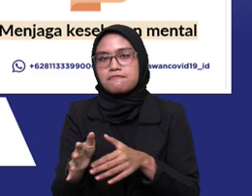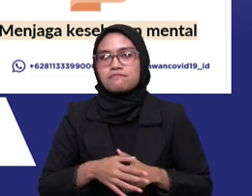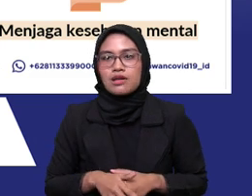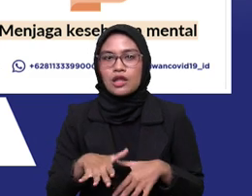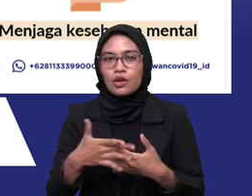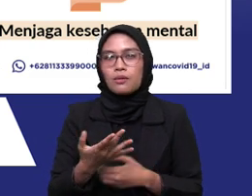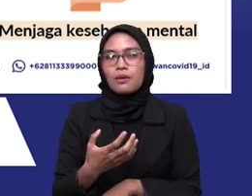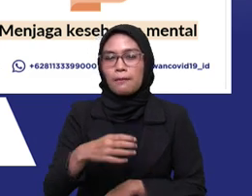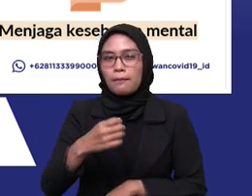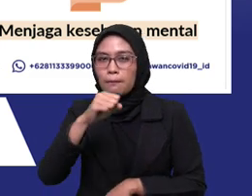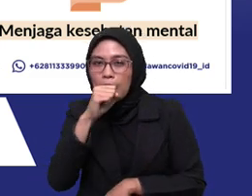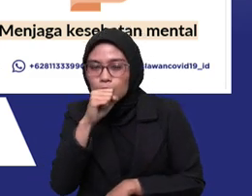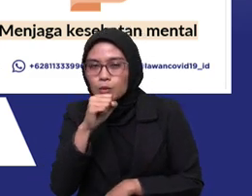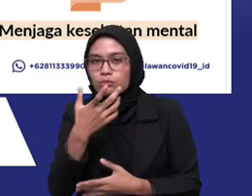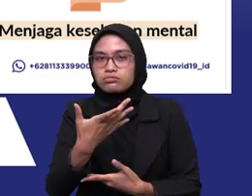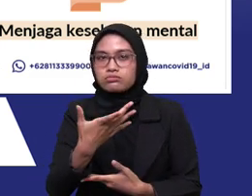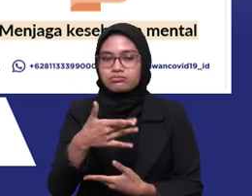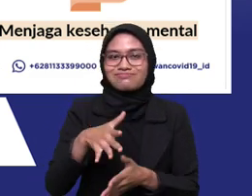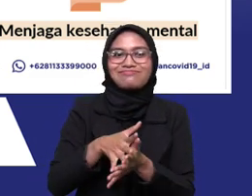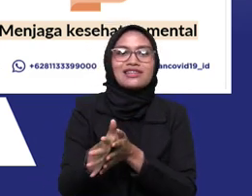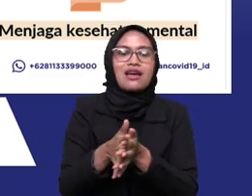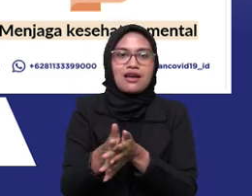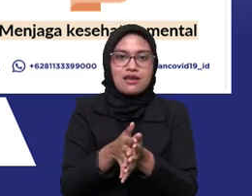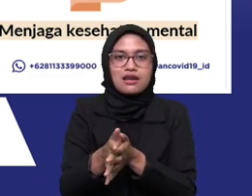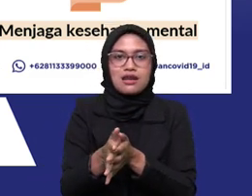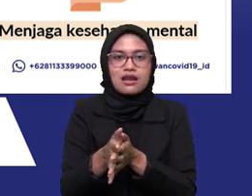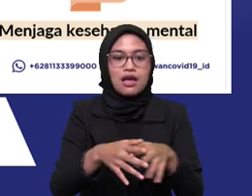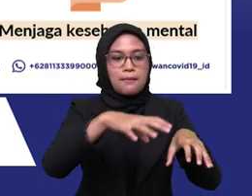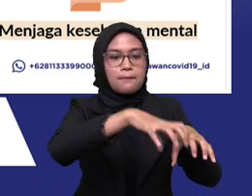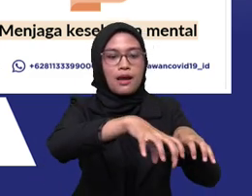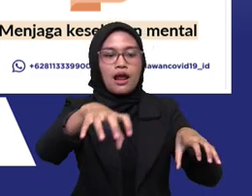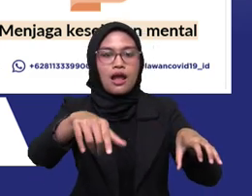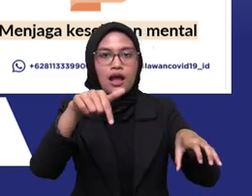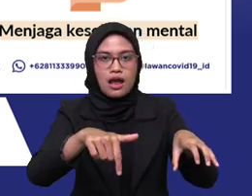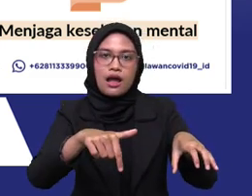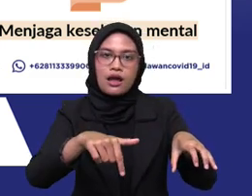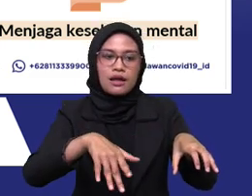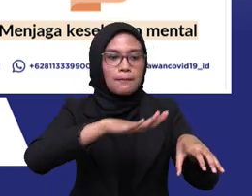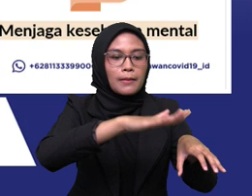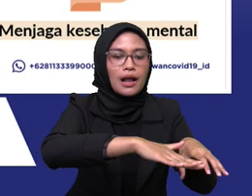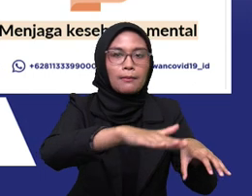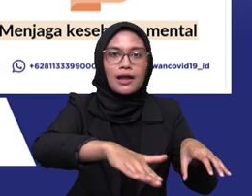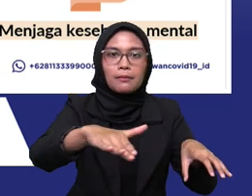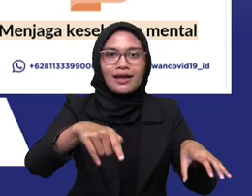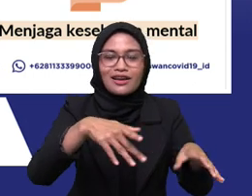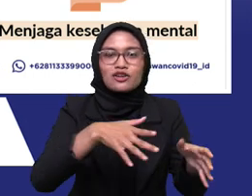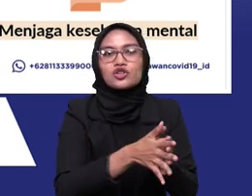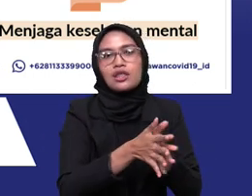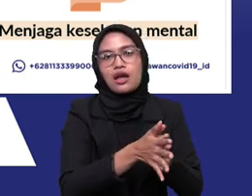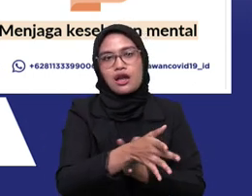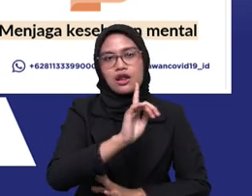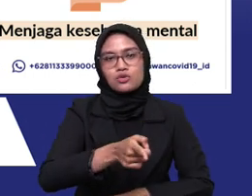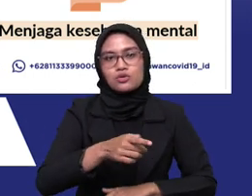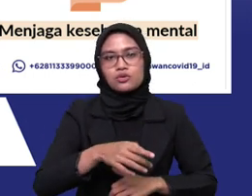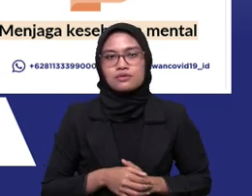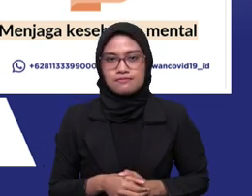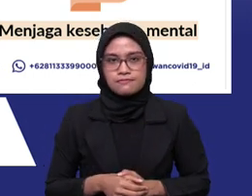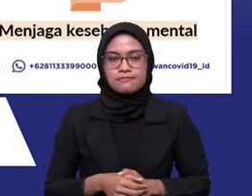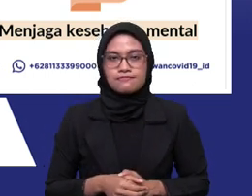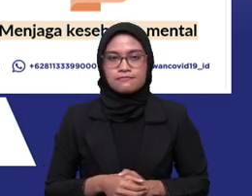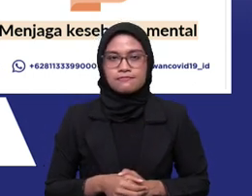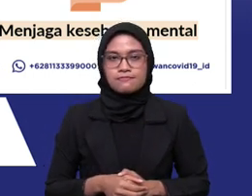yang ketiga setelah menyentuh permukaan benda yang telah disentuh orang lain sebelumnya yang keempat sebelum dan